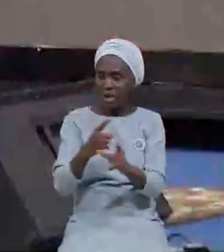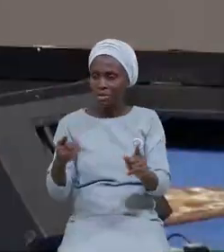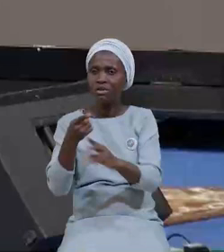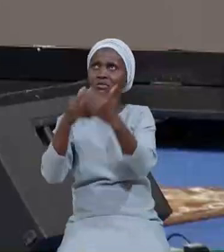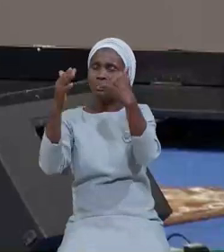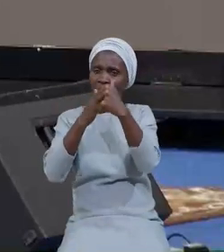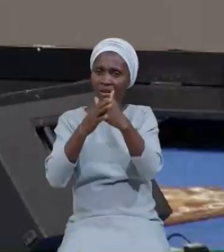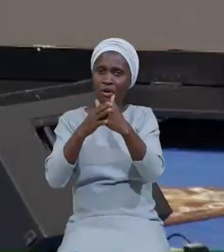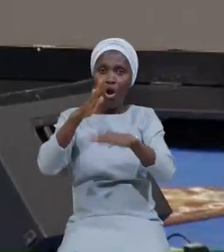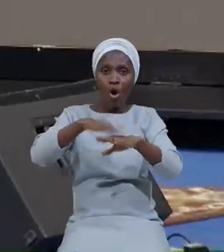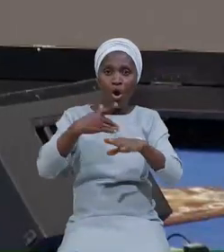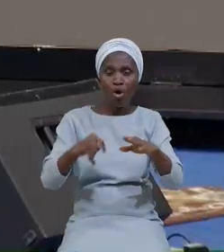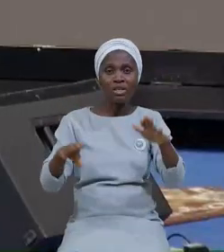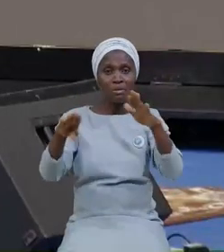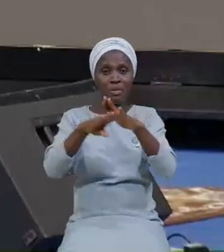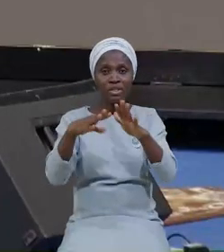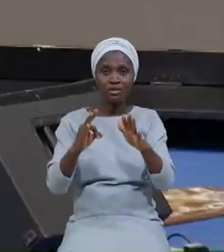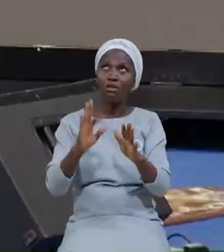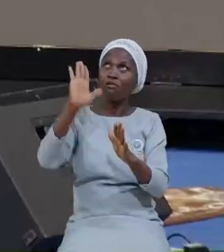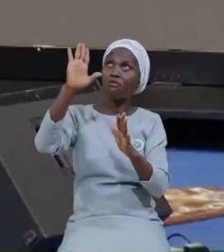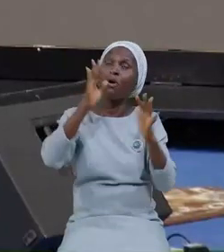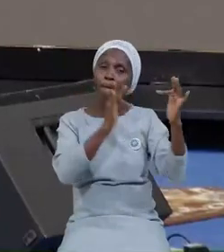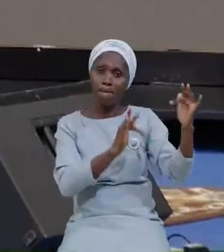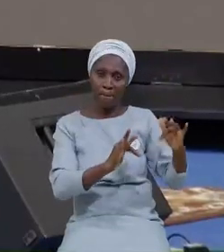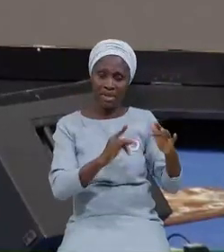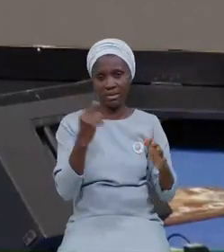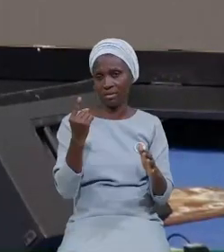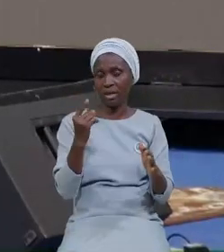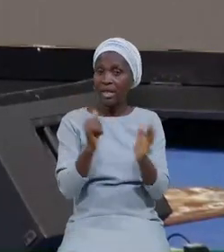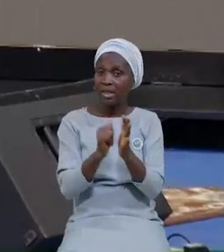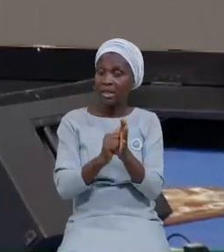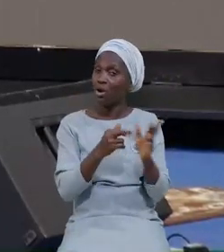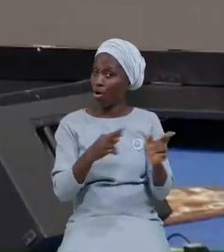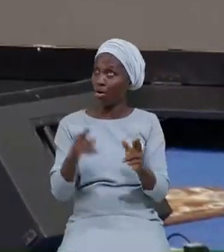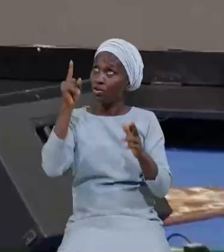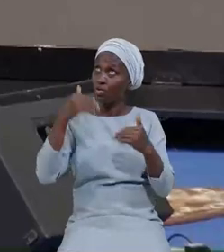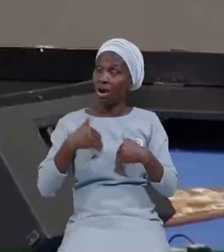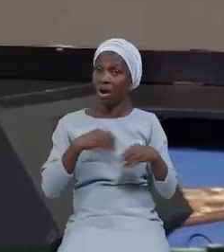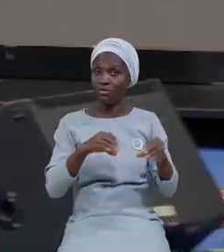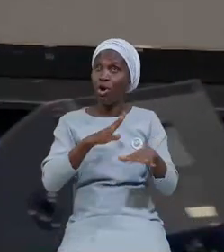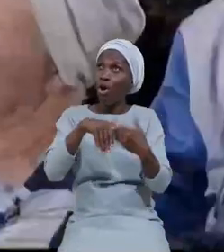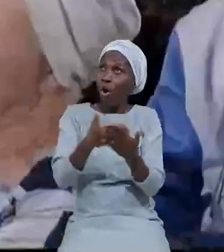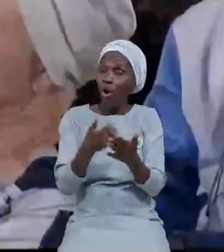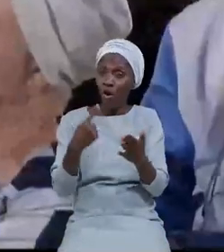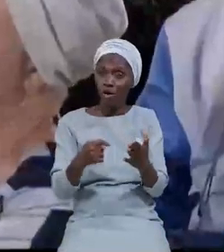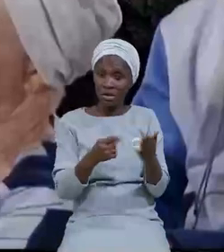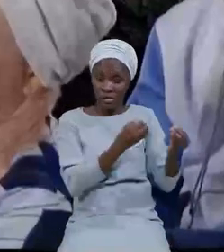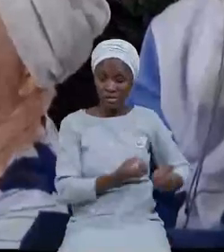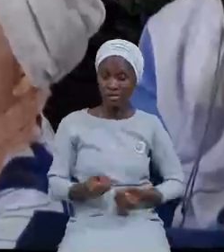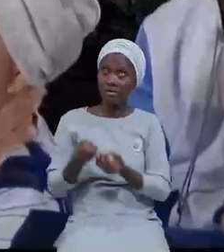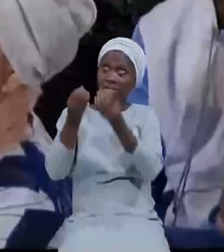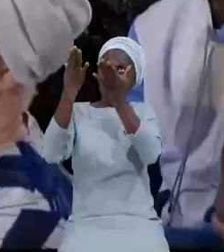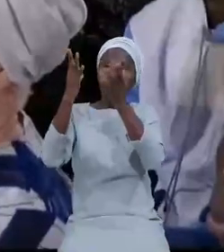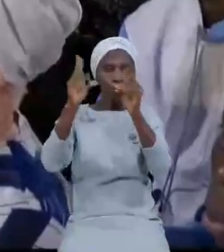du ciel sur la base de ta miséricorde déjà tu as fait tout le sacrifice